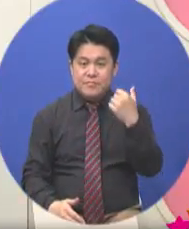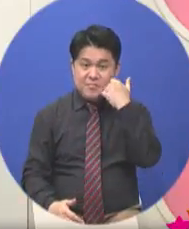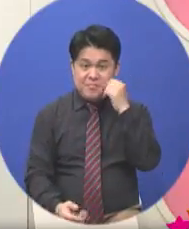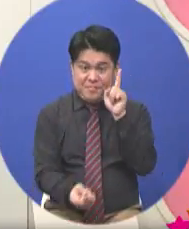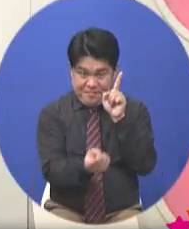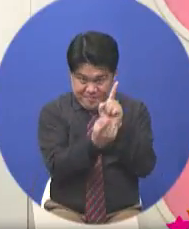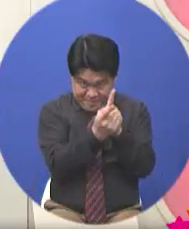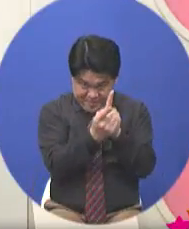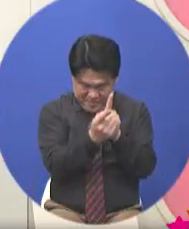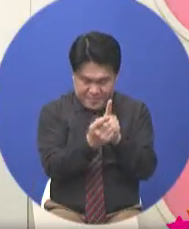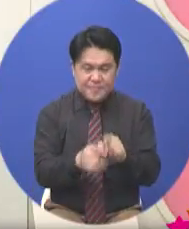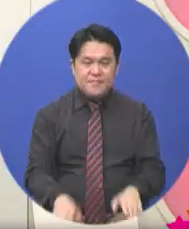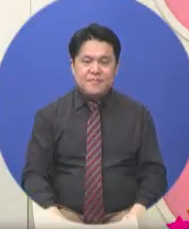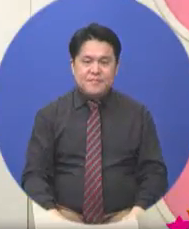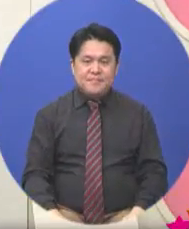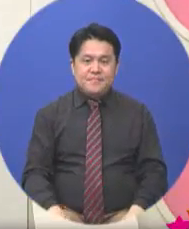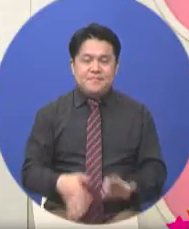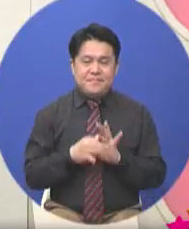분